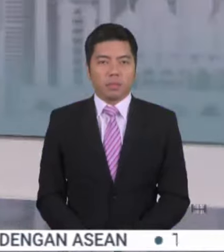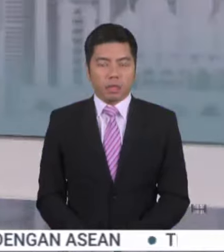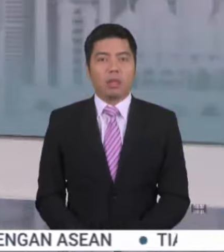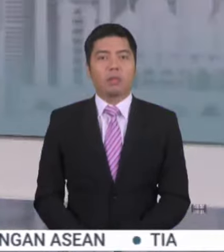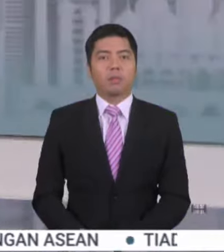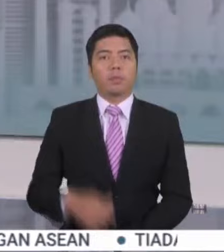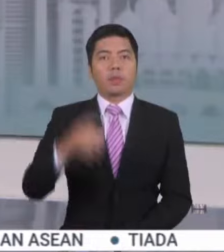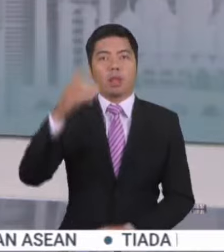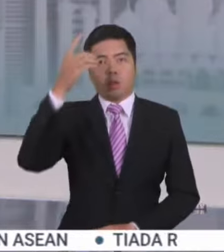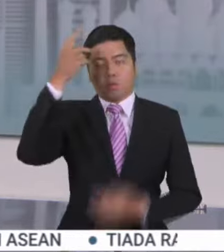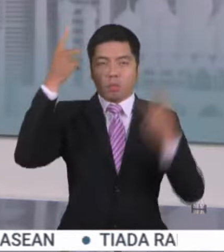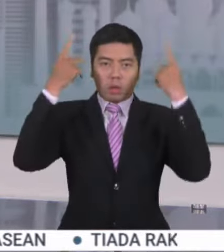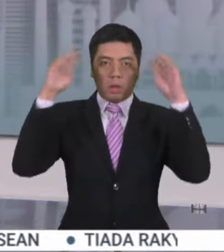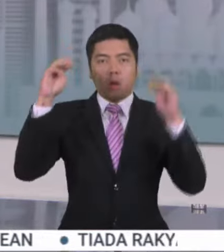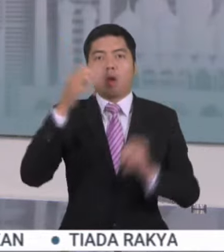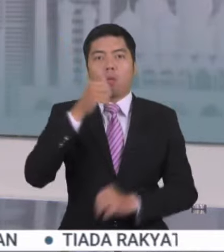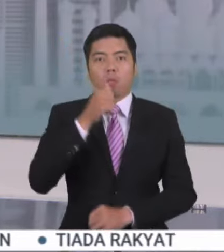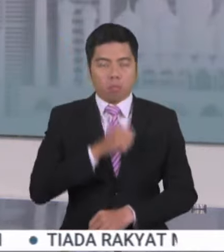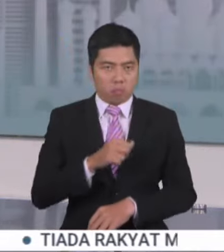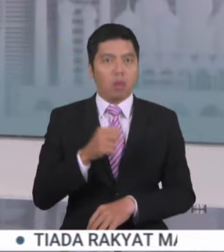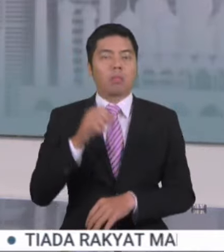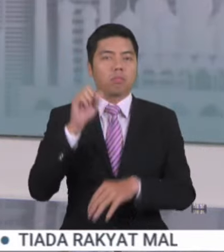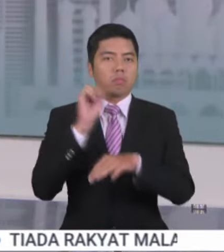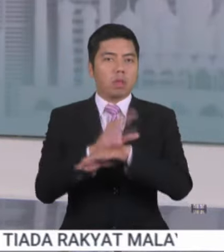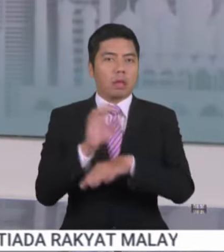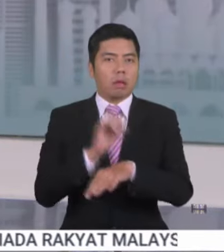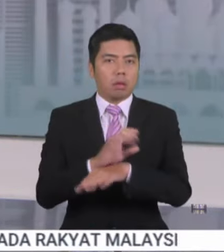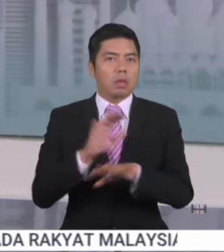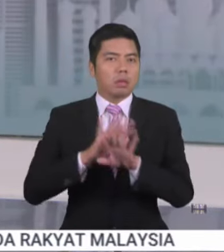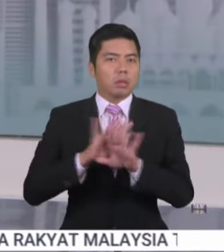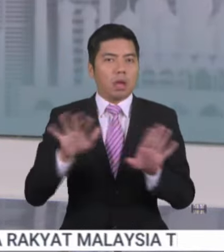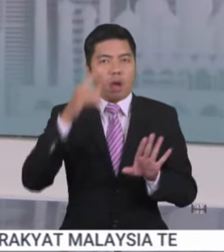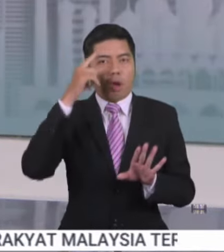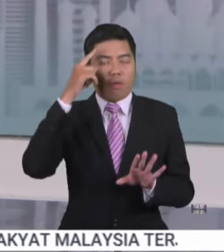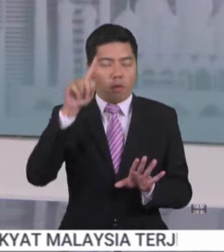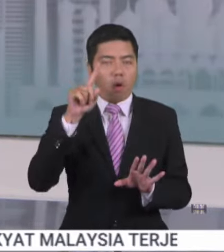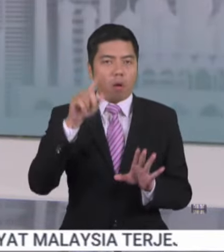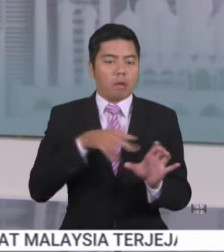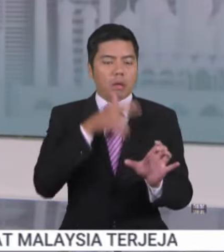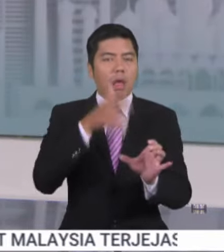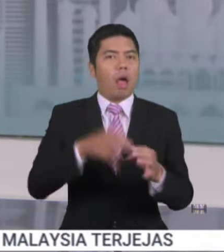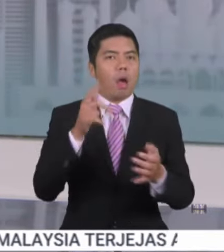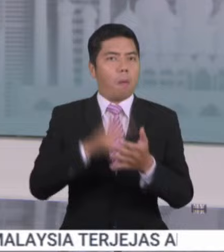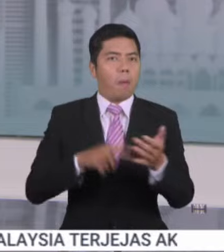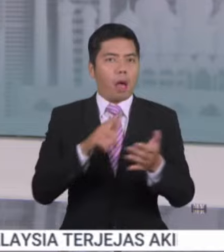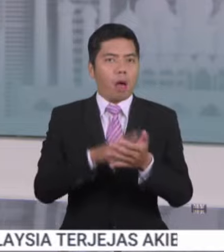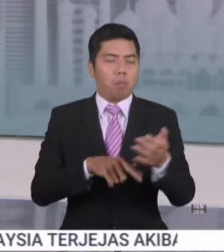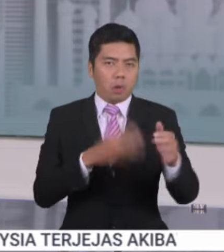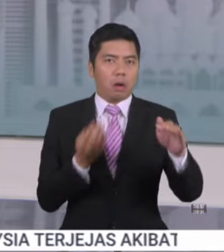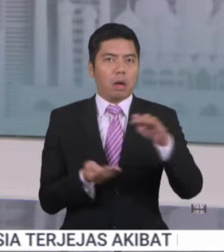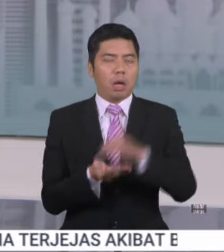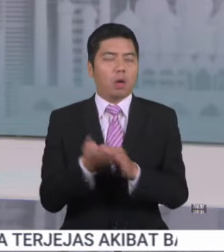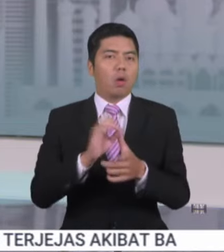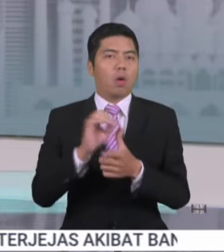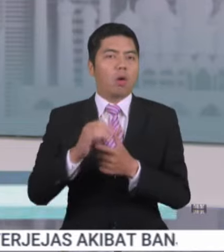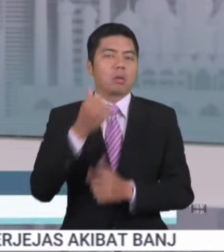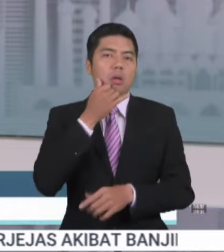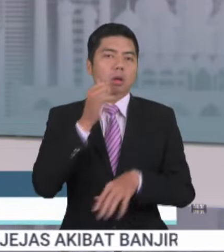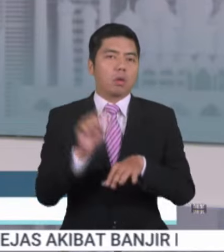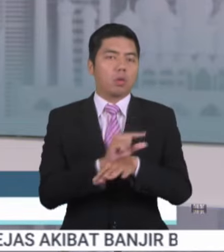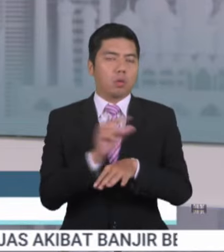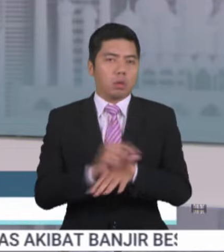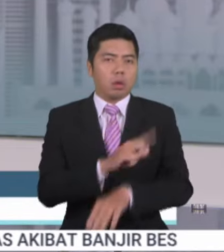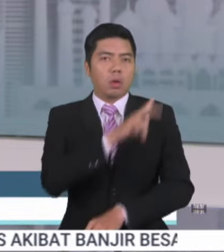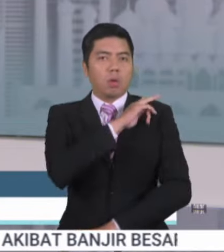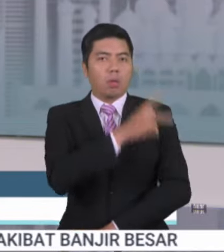Dalam perkembangan lain, Datuk Seri Anwar mengingatkan untuk tidak bertolak ansur dalam isu babitkan rasuah dan salah guna kuasa. Beliau